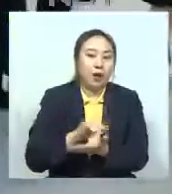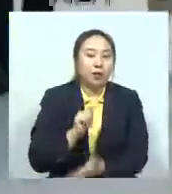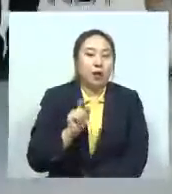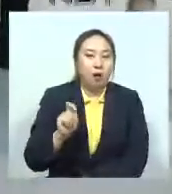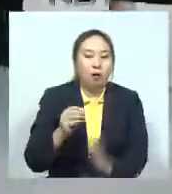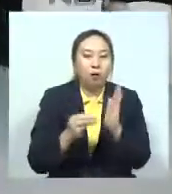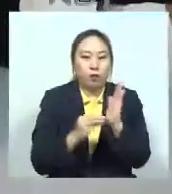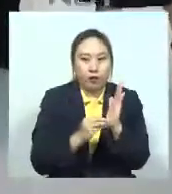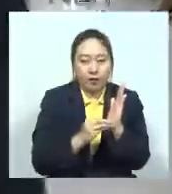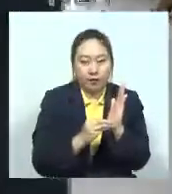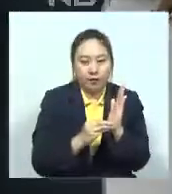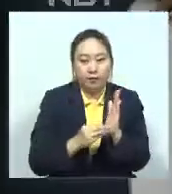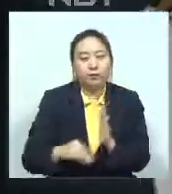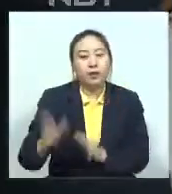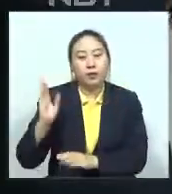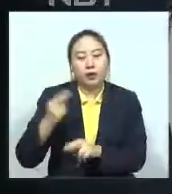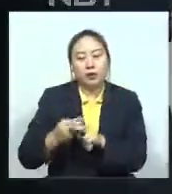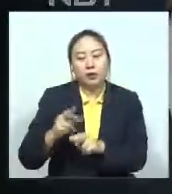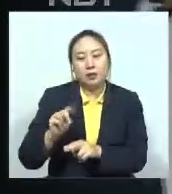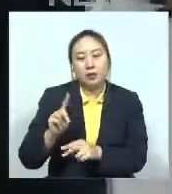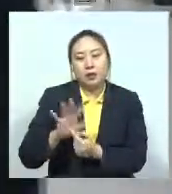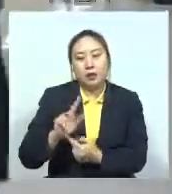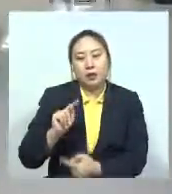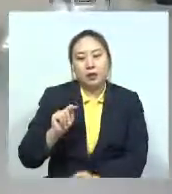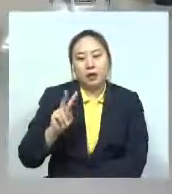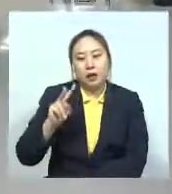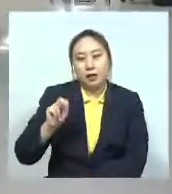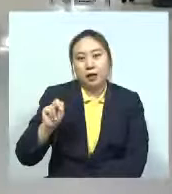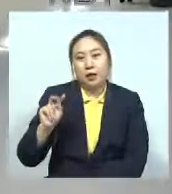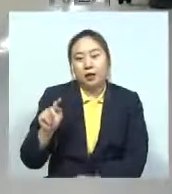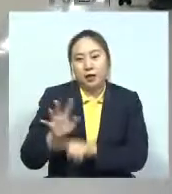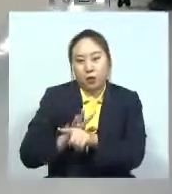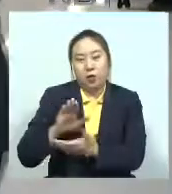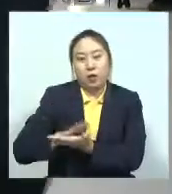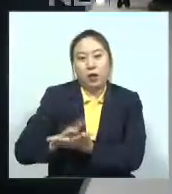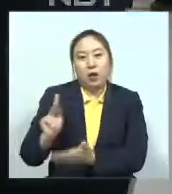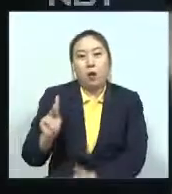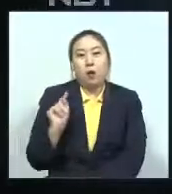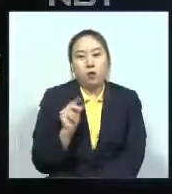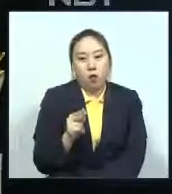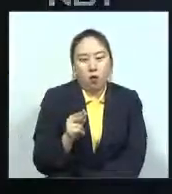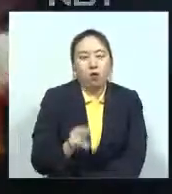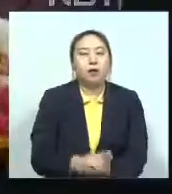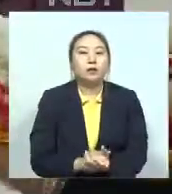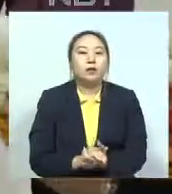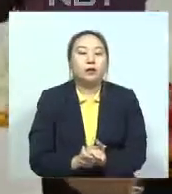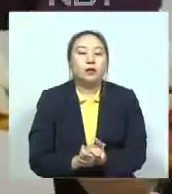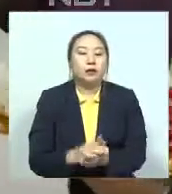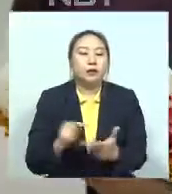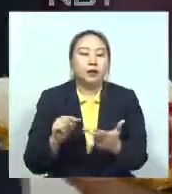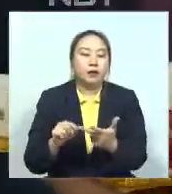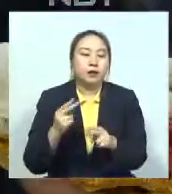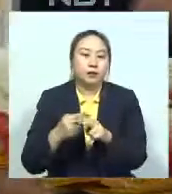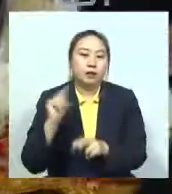ดมศึกษากรุงเทพนายณัฐนนท์เทิดไพรสันโรงเรียนกรุงเทพคริสเตียนวิทยาลัยนายธนาสม